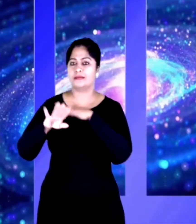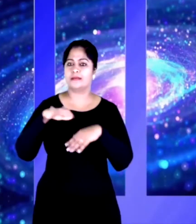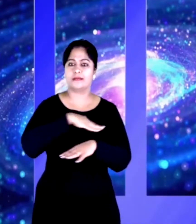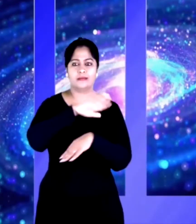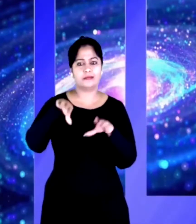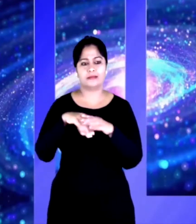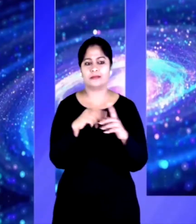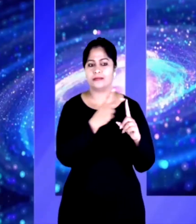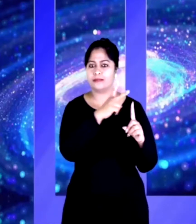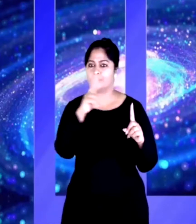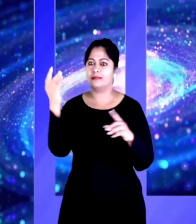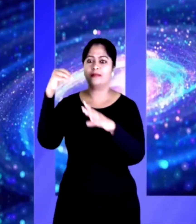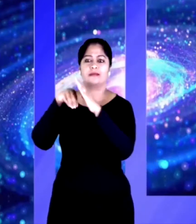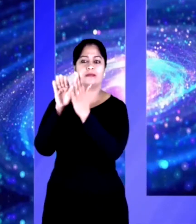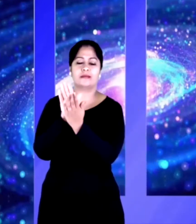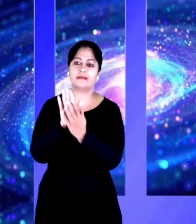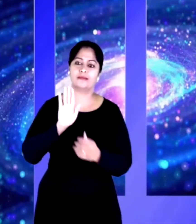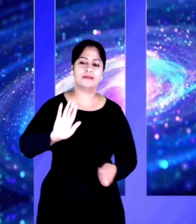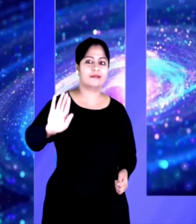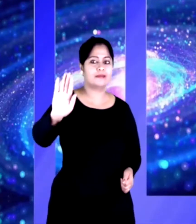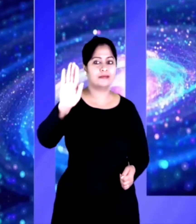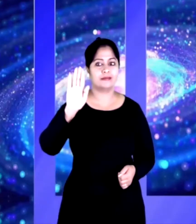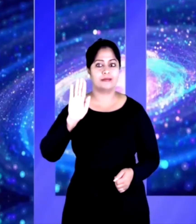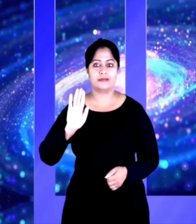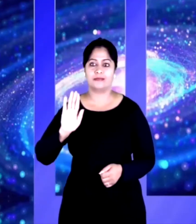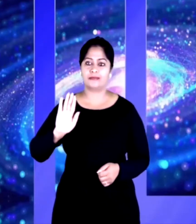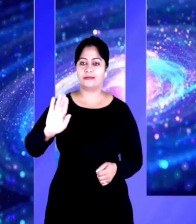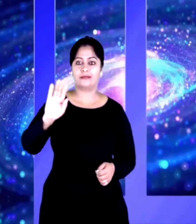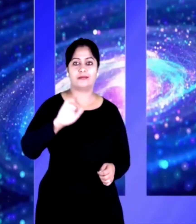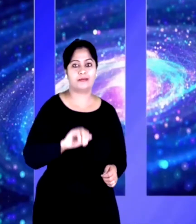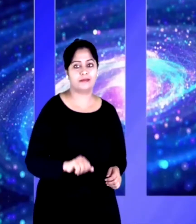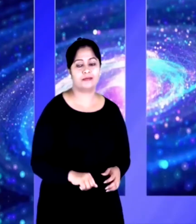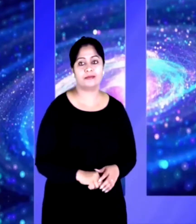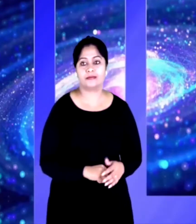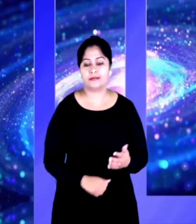नामतिल्ल यल्ला मुण्दु